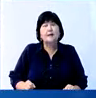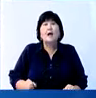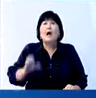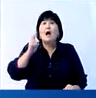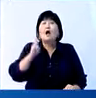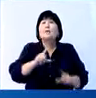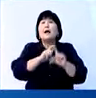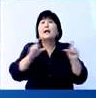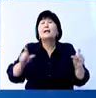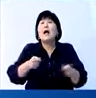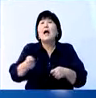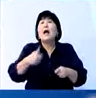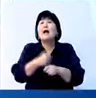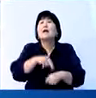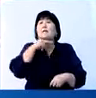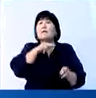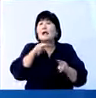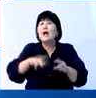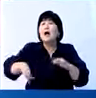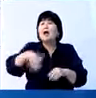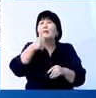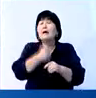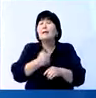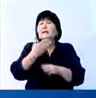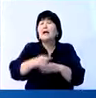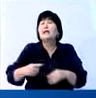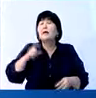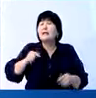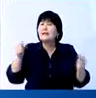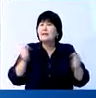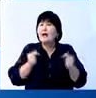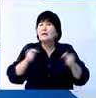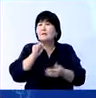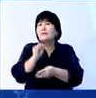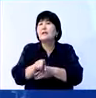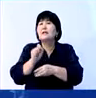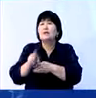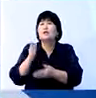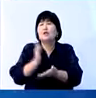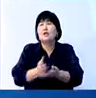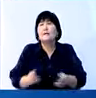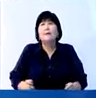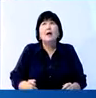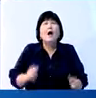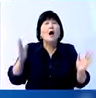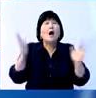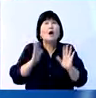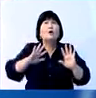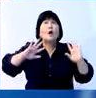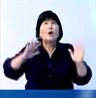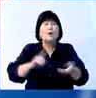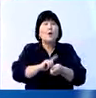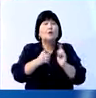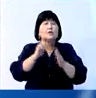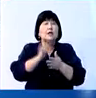Әлеуметтік нысандар әкім назарында. Аймақ басшысы саламандарына нақты міндеттер жүктеді. Ауа райының күрт